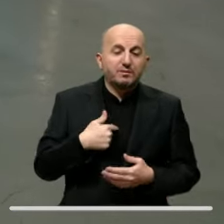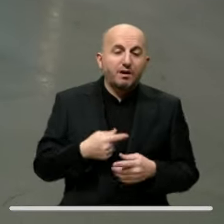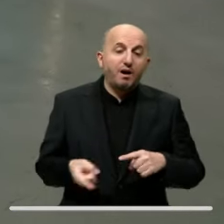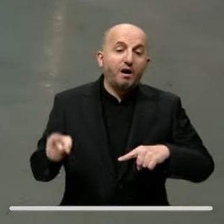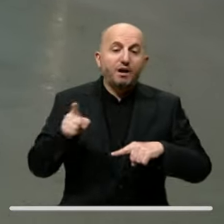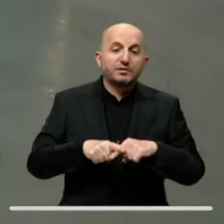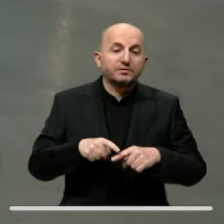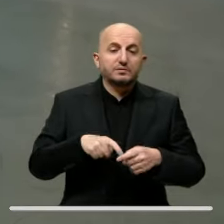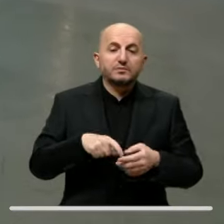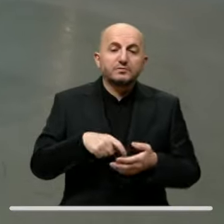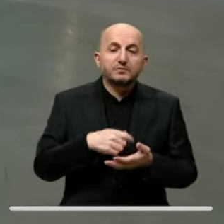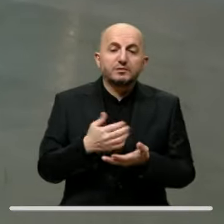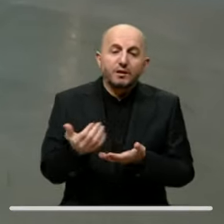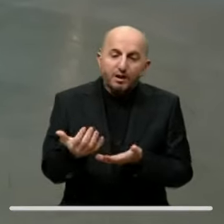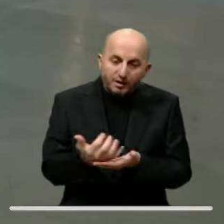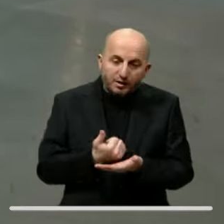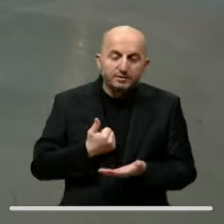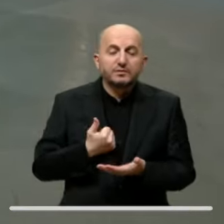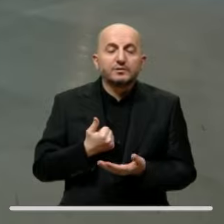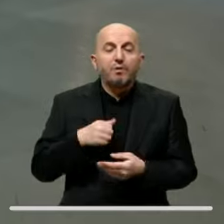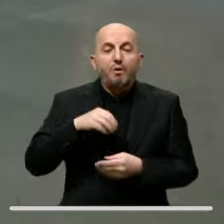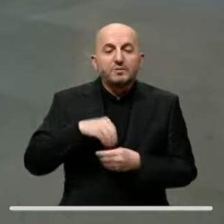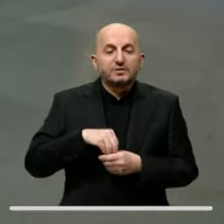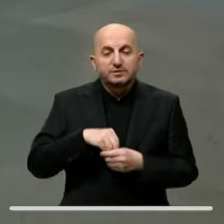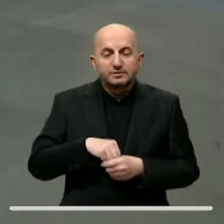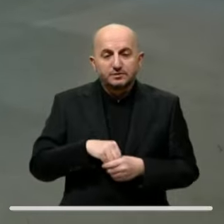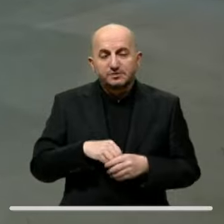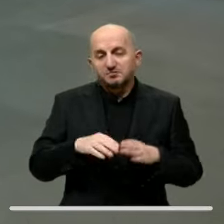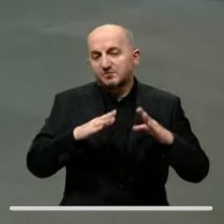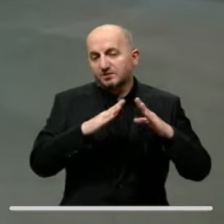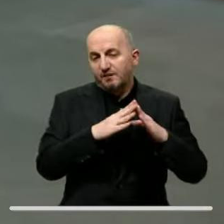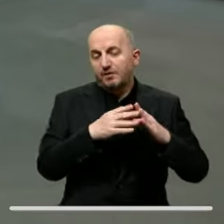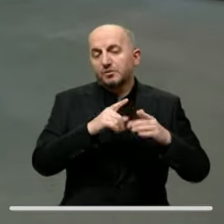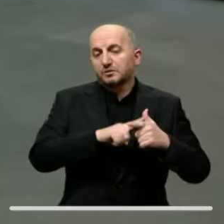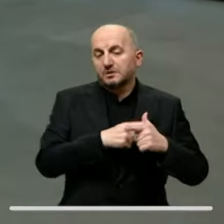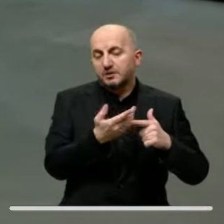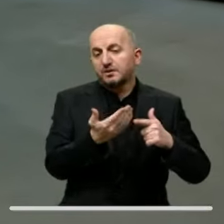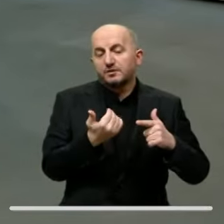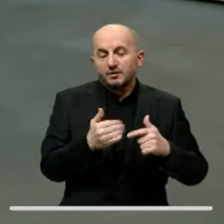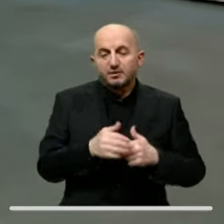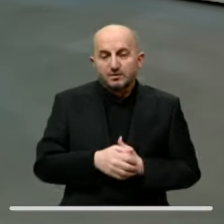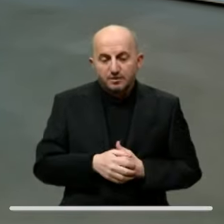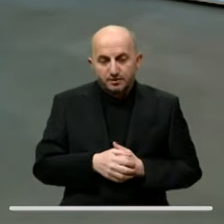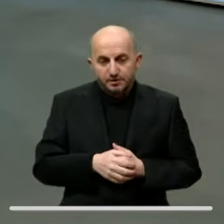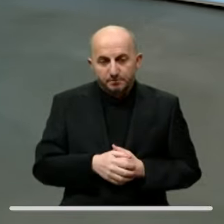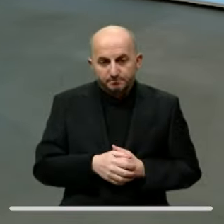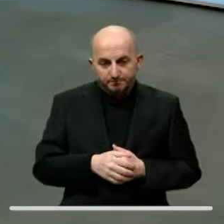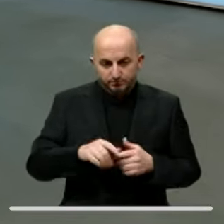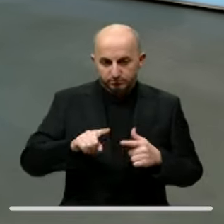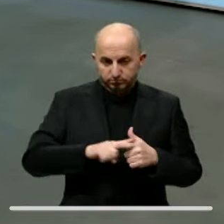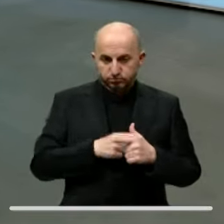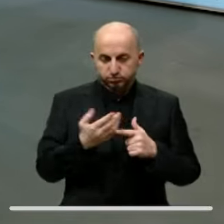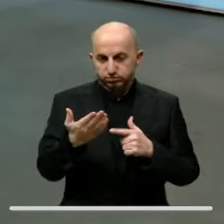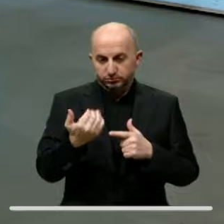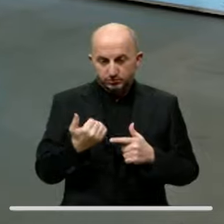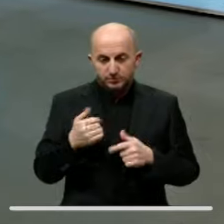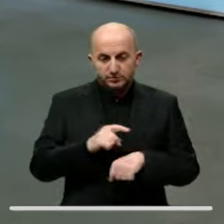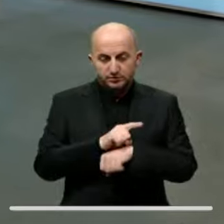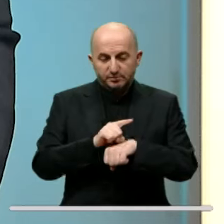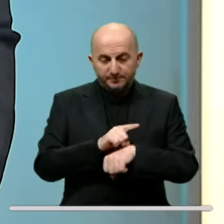diye bir daire yapıyor. Oradan kira geliri elde ediyor. Şimdi bu kira geliri elde ettiği